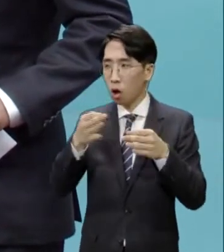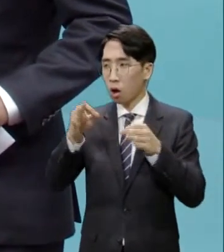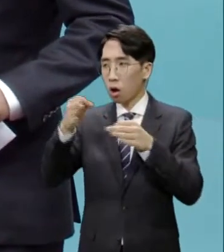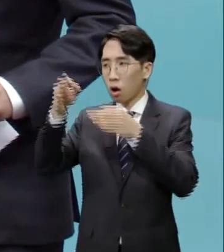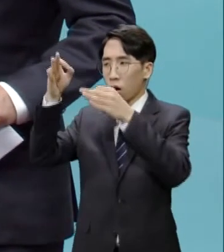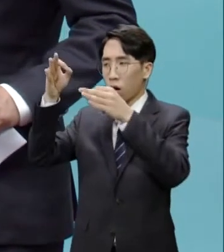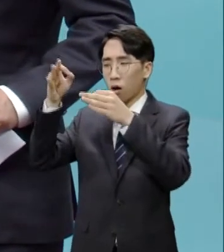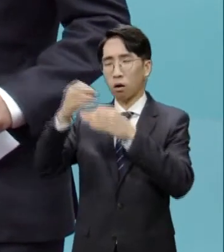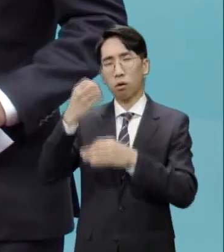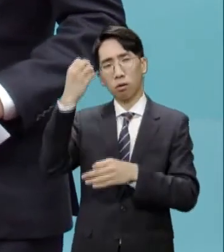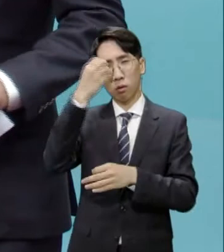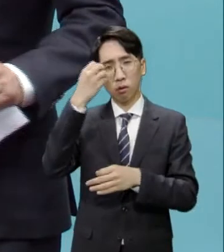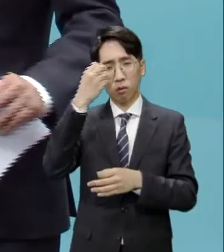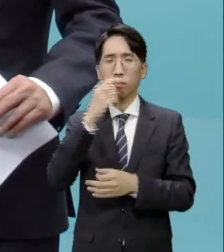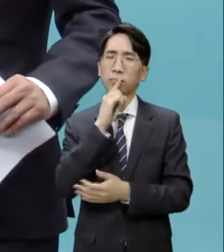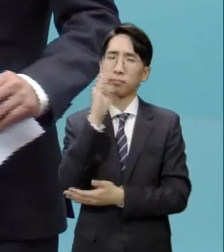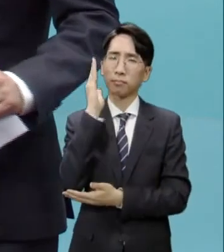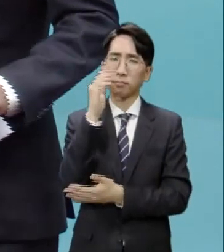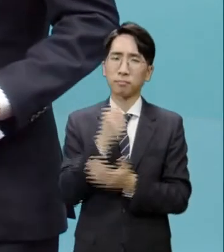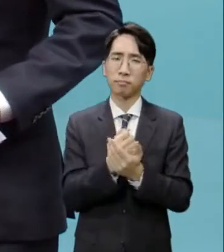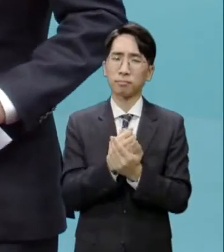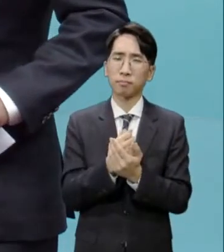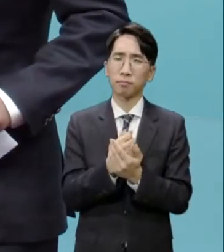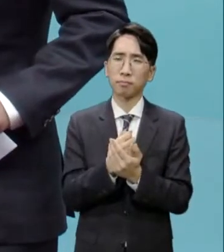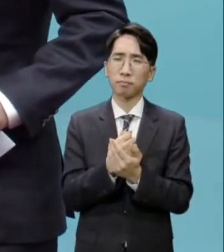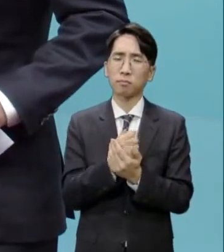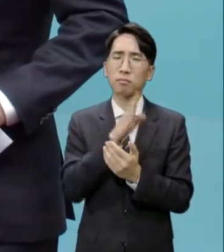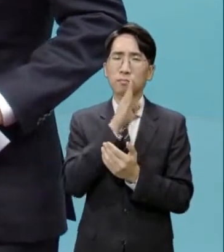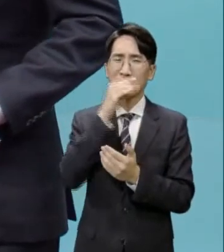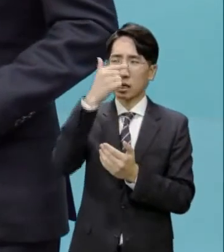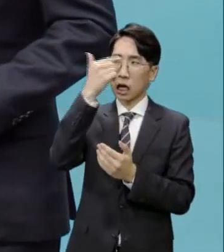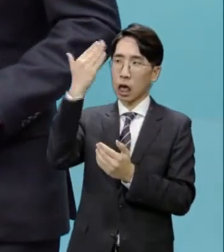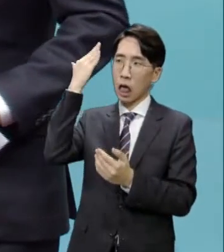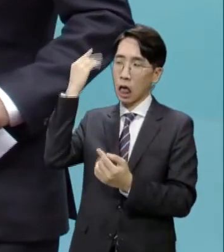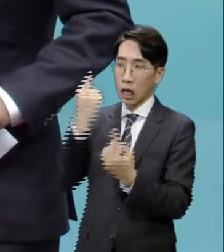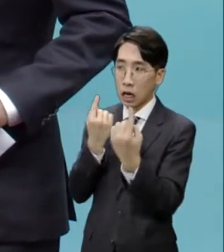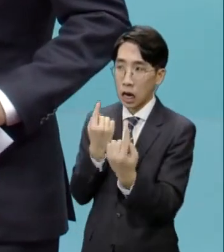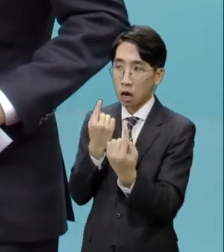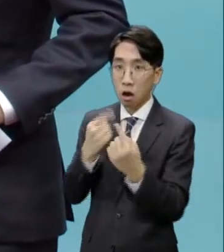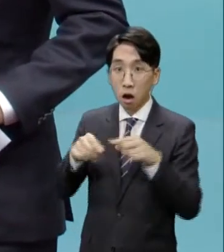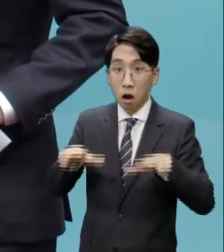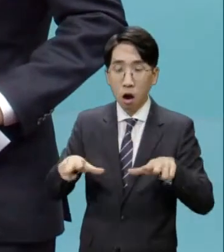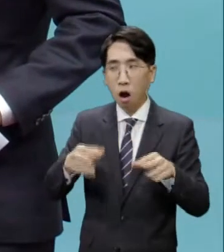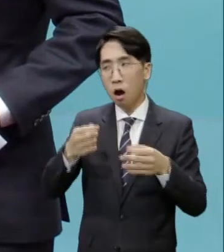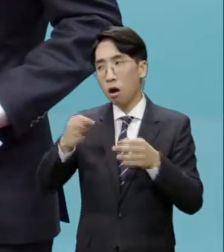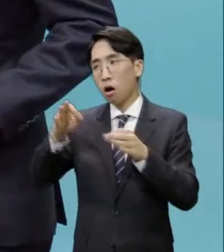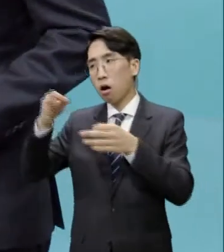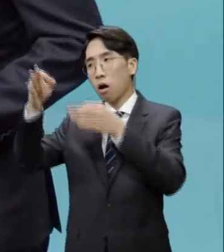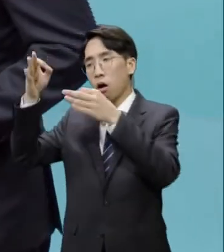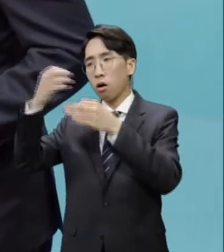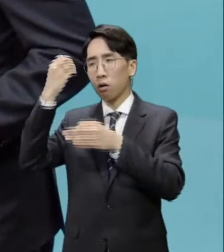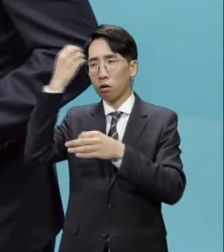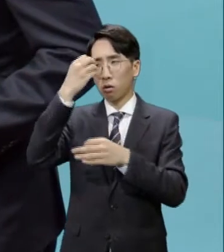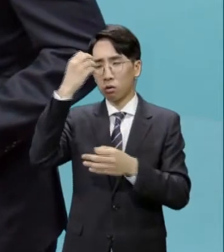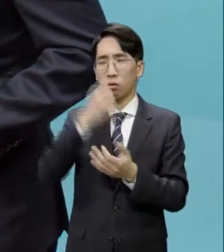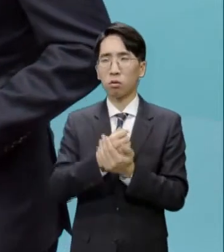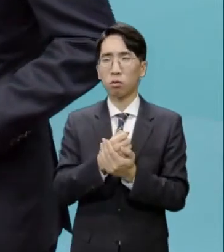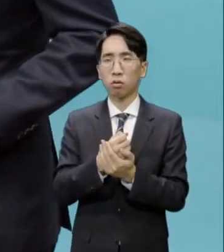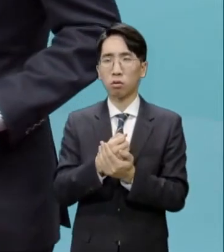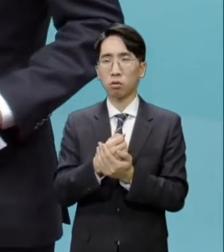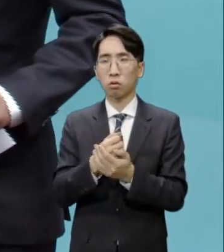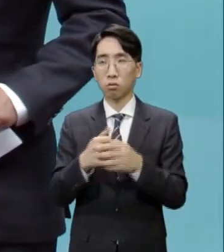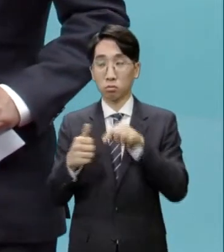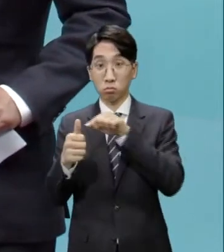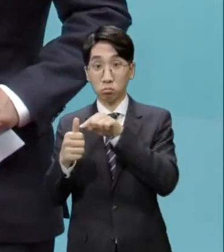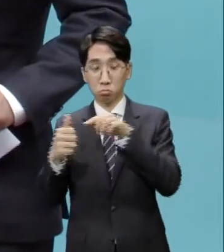이렇게 발언을 했는데요 과거에 비해서 올라도 너무 올랐다는 걸 지적한 겁니다 그랬더니 제 답변에 나선 정책이 종이에 뭐라고 했냐면